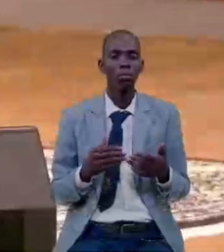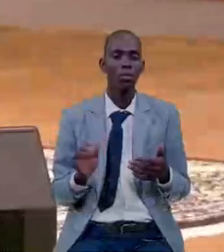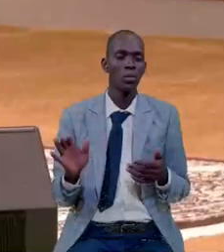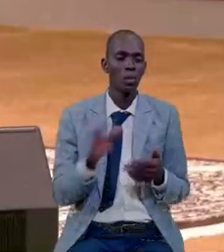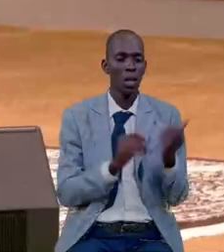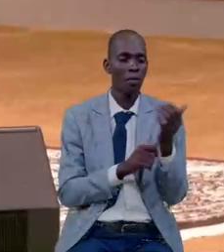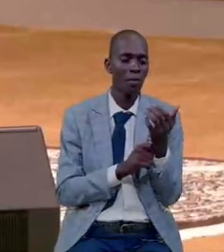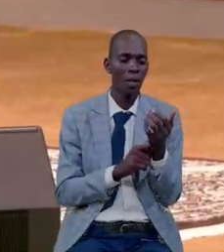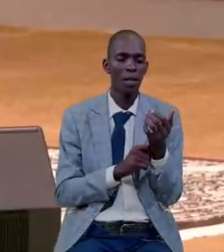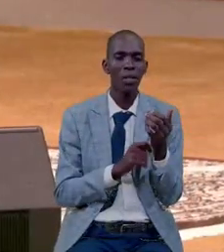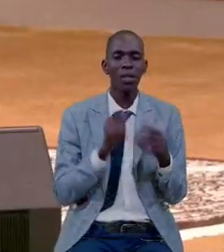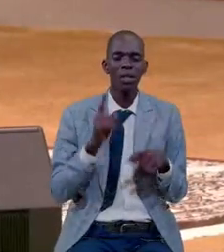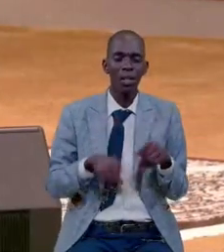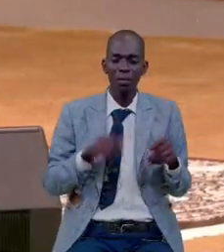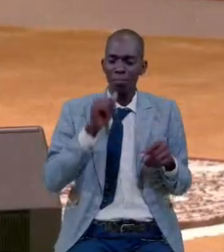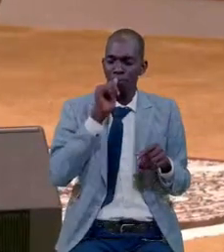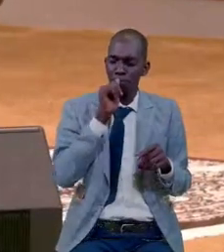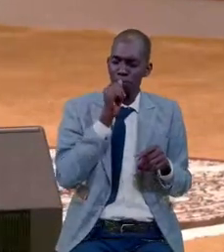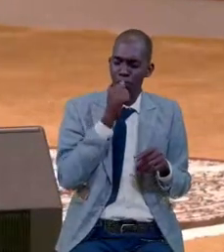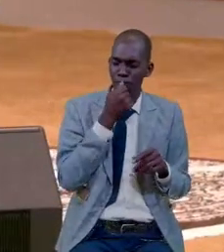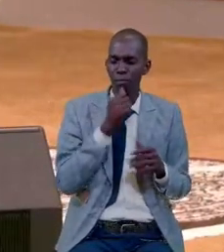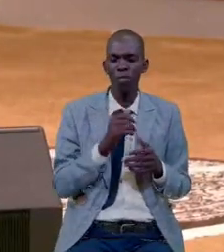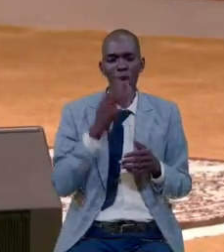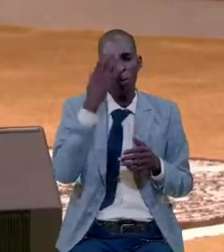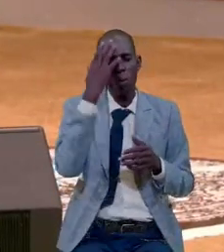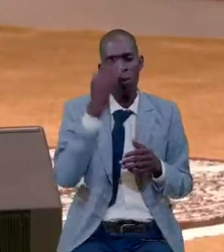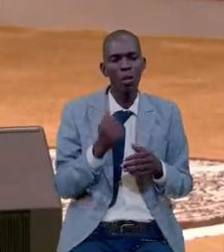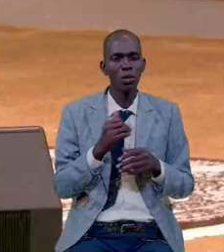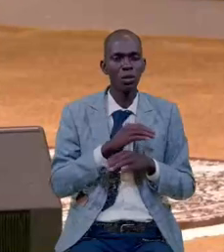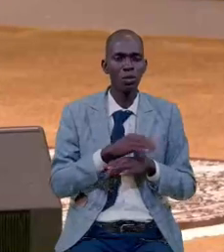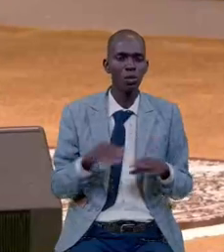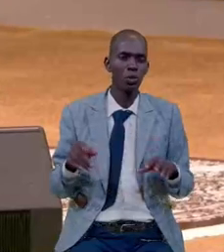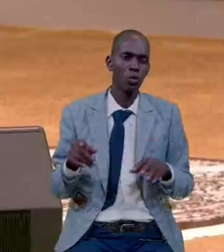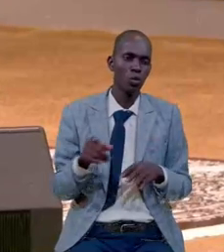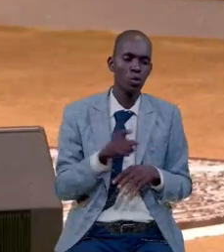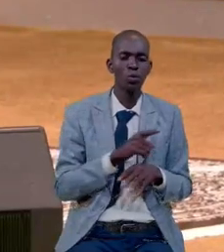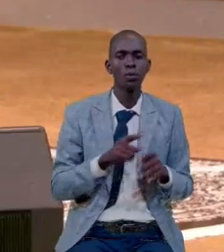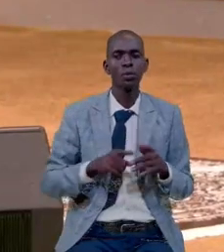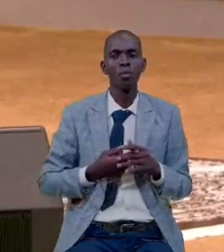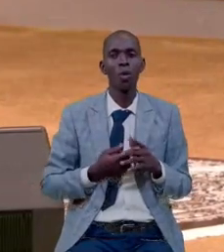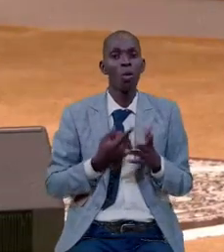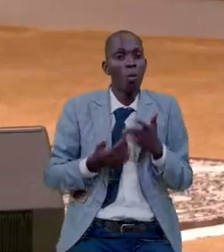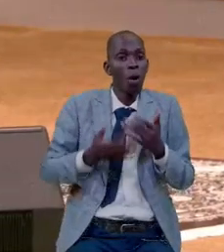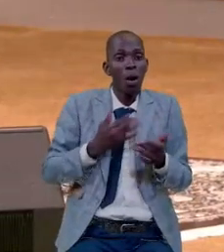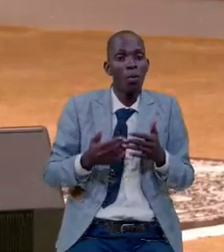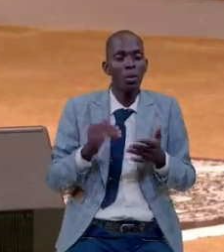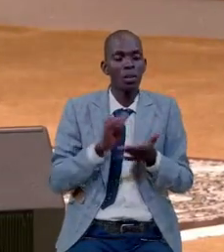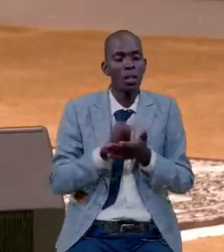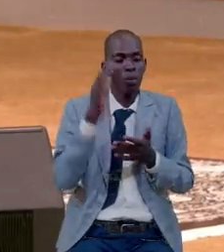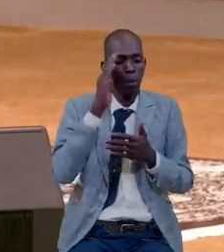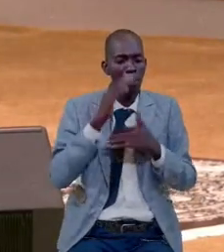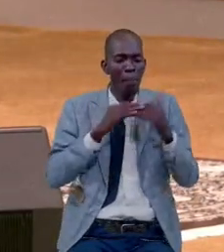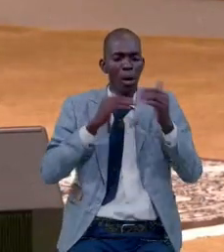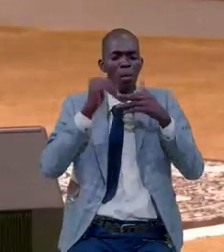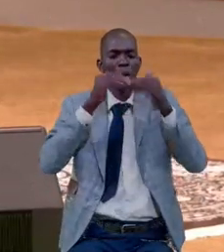que leur chair ne peut pas supporter, que moi, je ne choisis pas ça. Quel que soit ce qui va